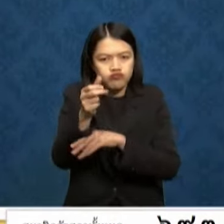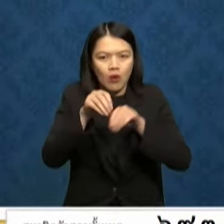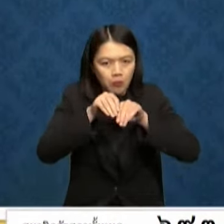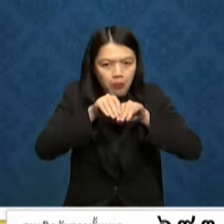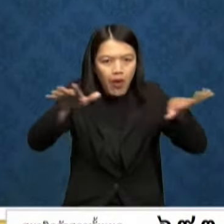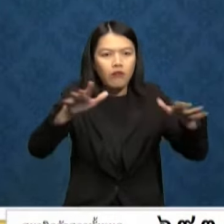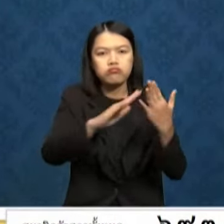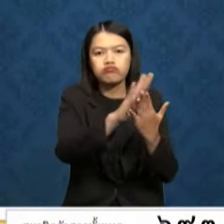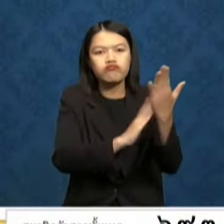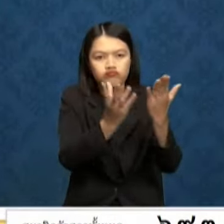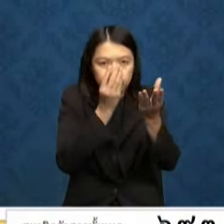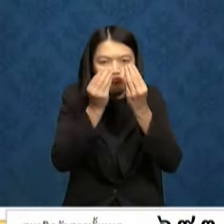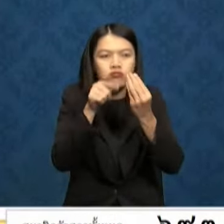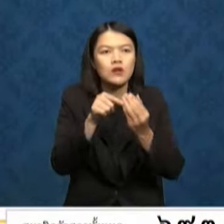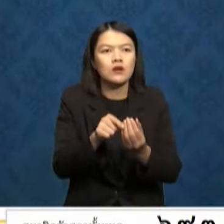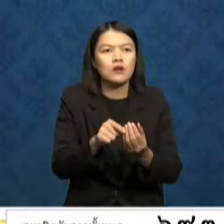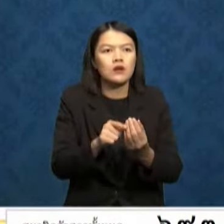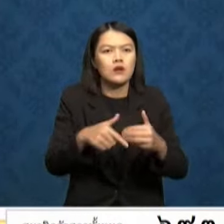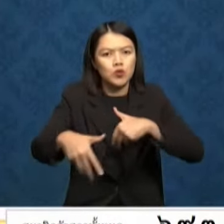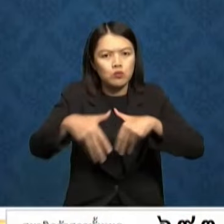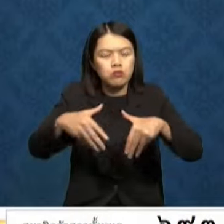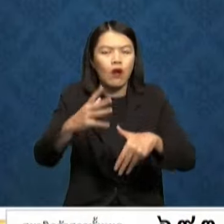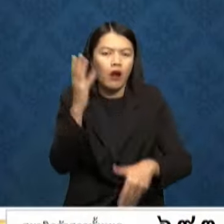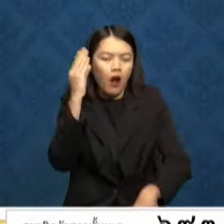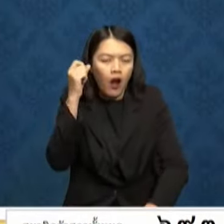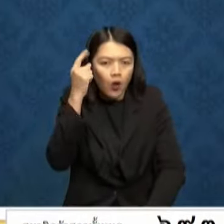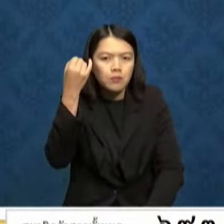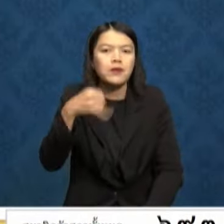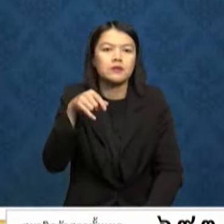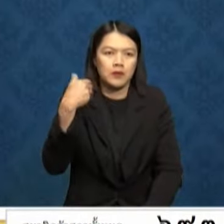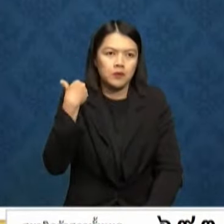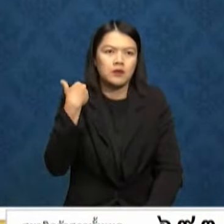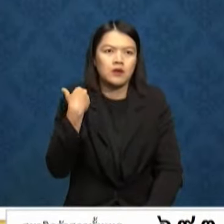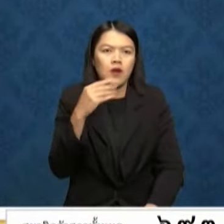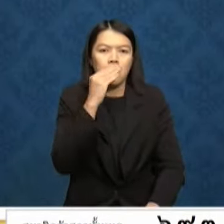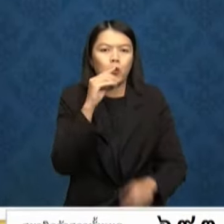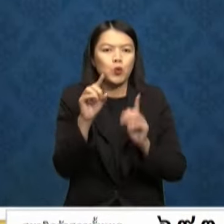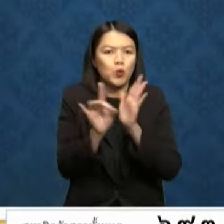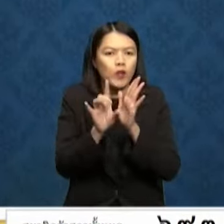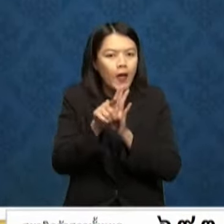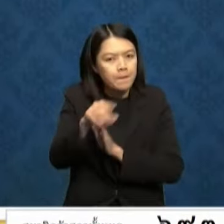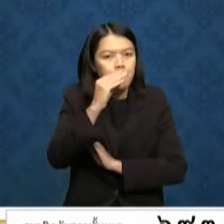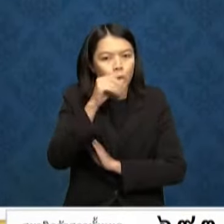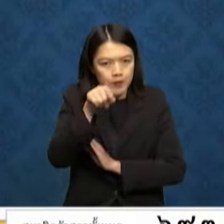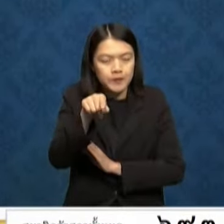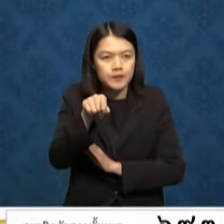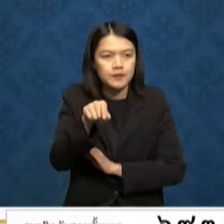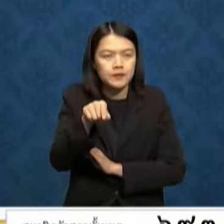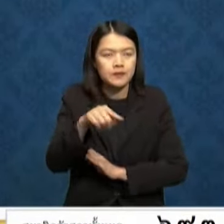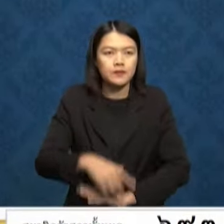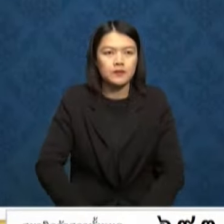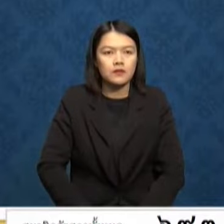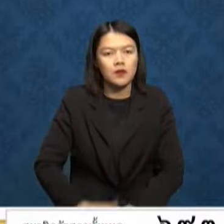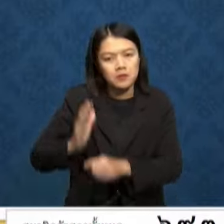ท่านประธานผู้ฟังทางบ้านจะเข้าใจผิดคำพูดสุดท้ายเมื่อสักครู่นี้ครับท่านผู้